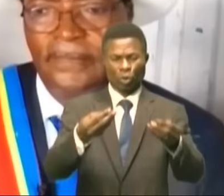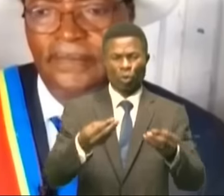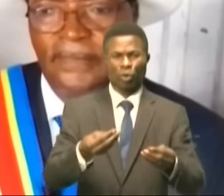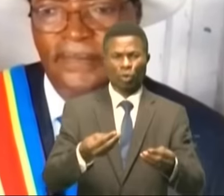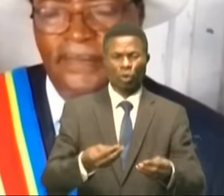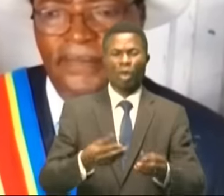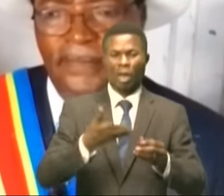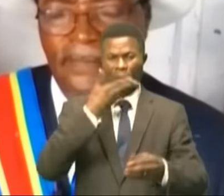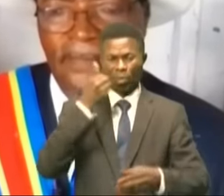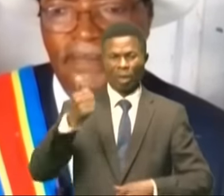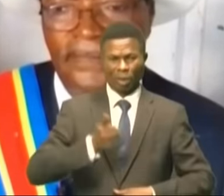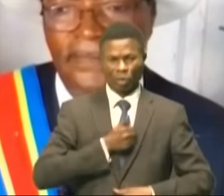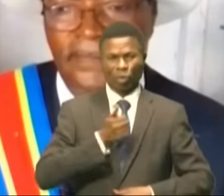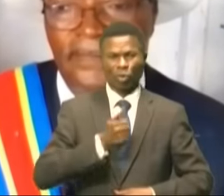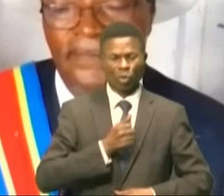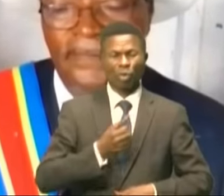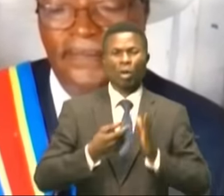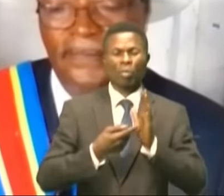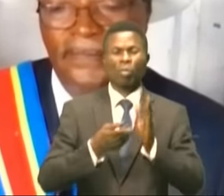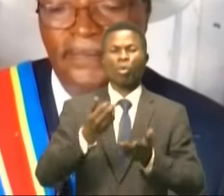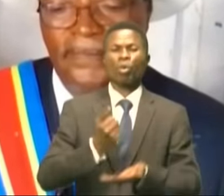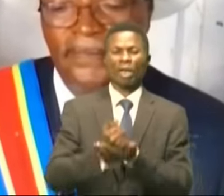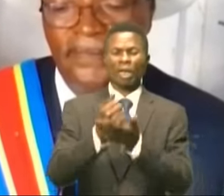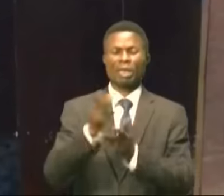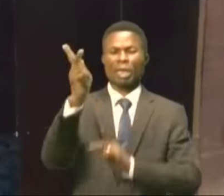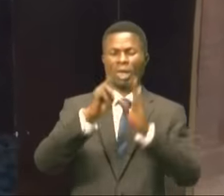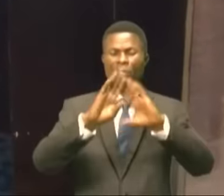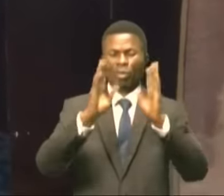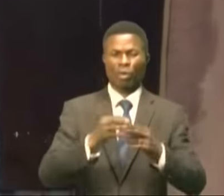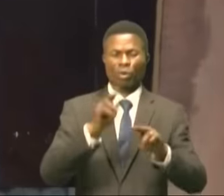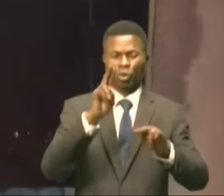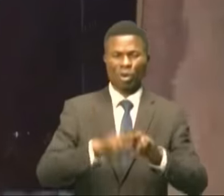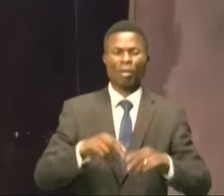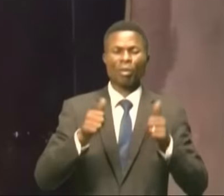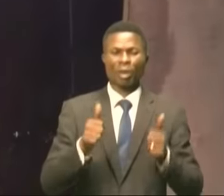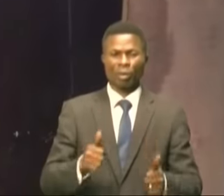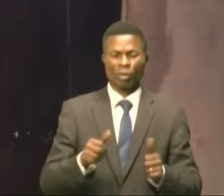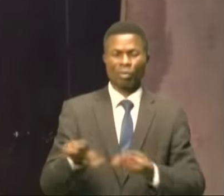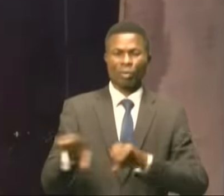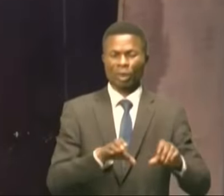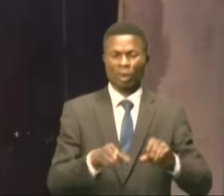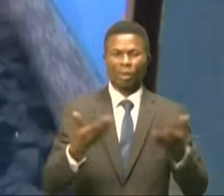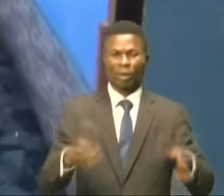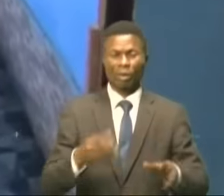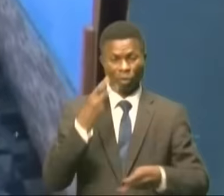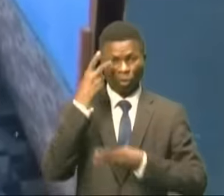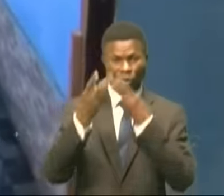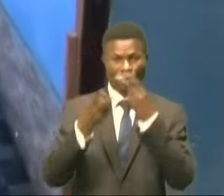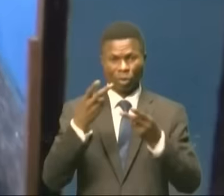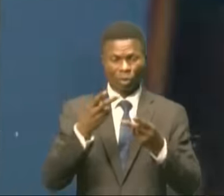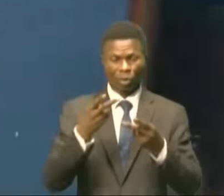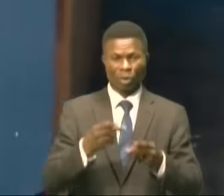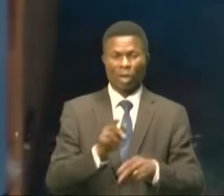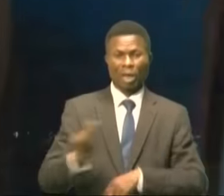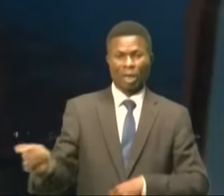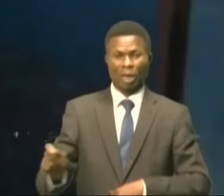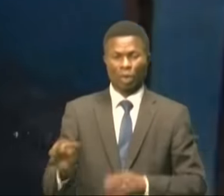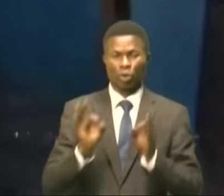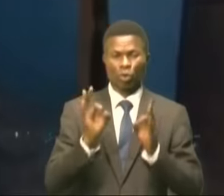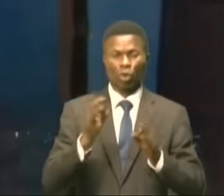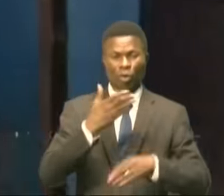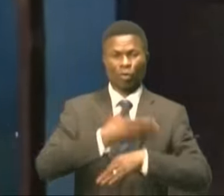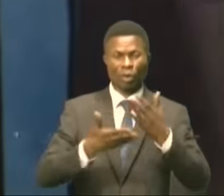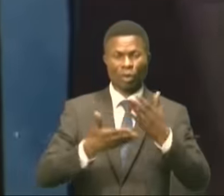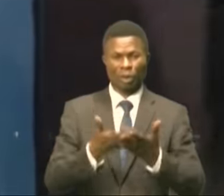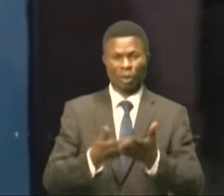le meilleur de nous-mêmes pour le bien de la population. Cette activité s'est clôturée par la visite de ces nouvelles installations hygiéniques,